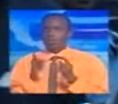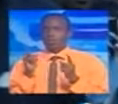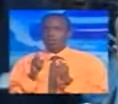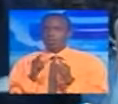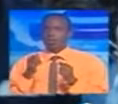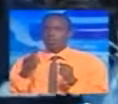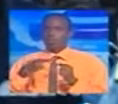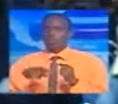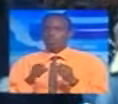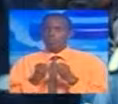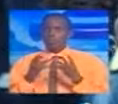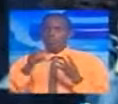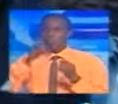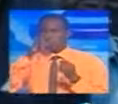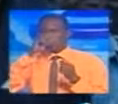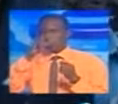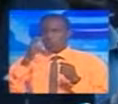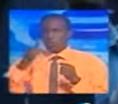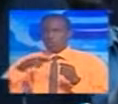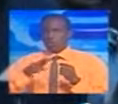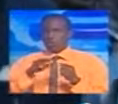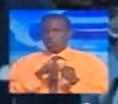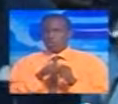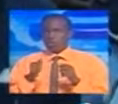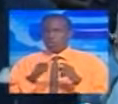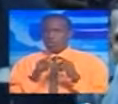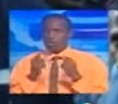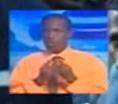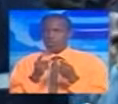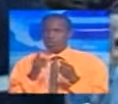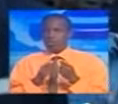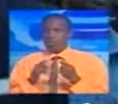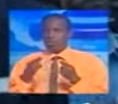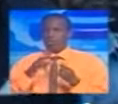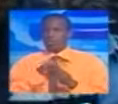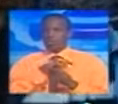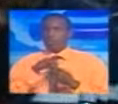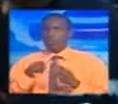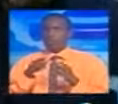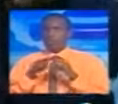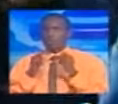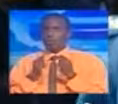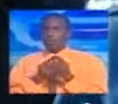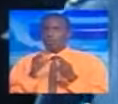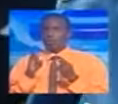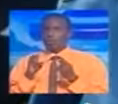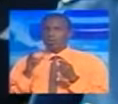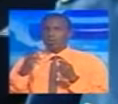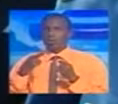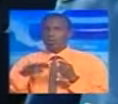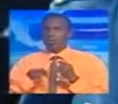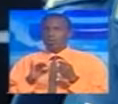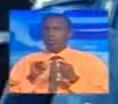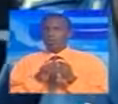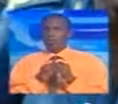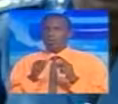difficultés dans le cadre de ces opérations parce qu'il y a eu des